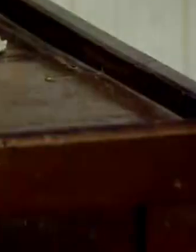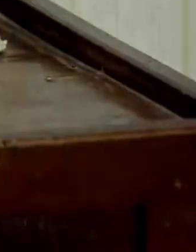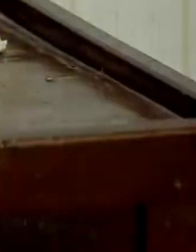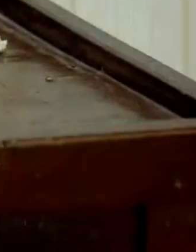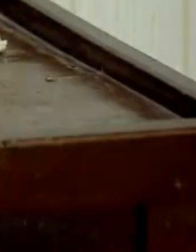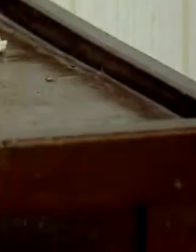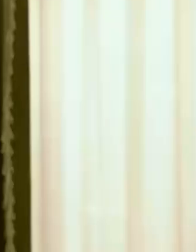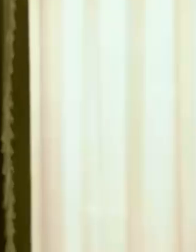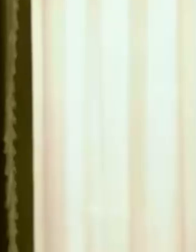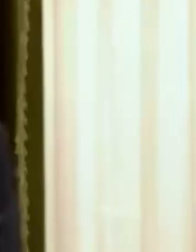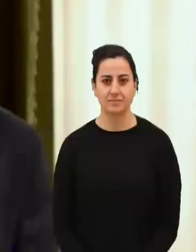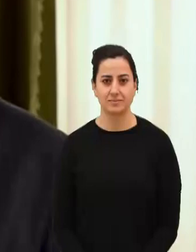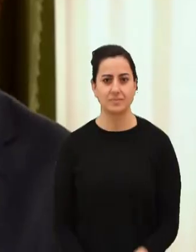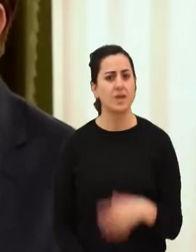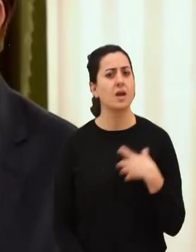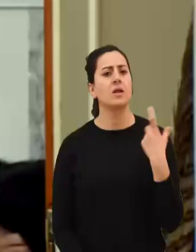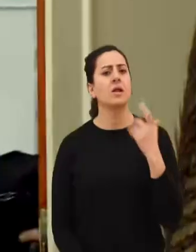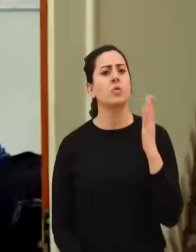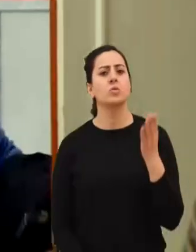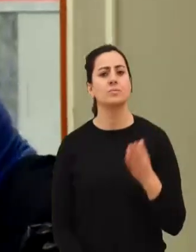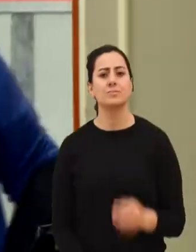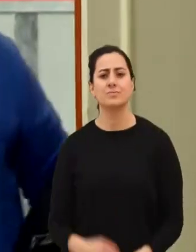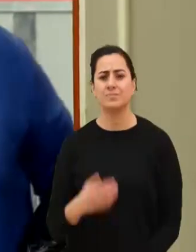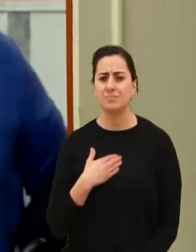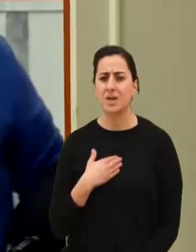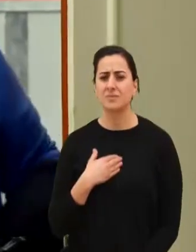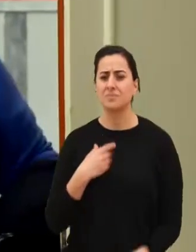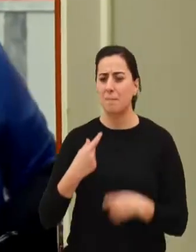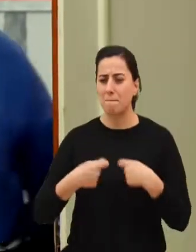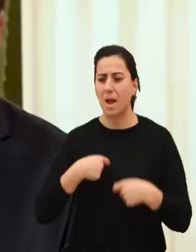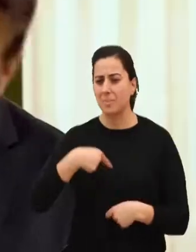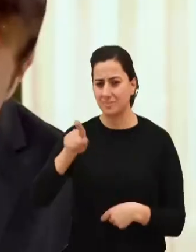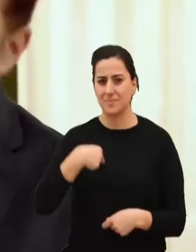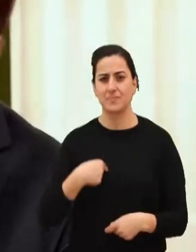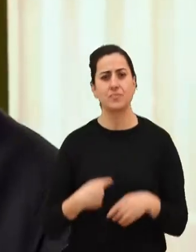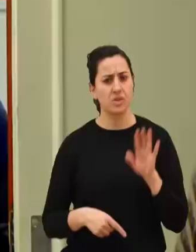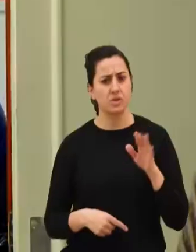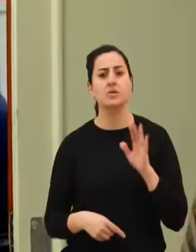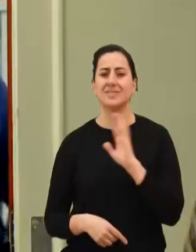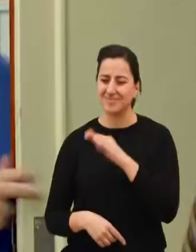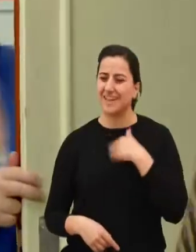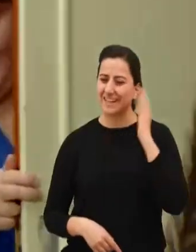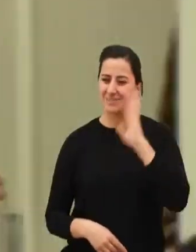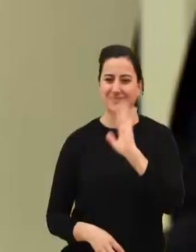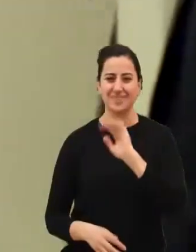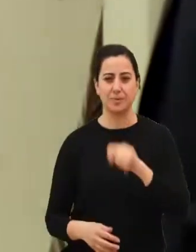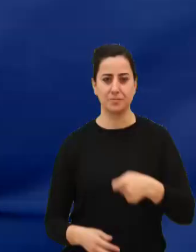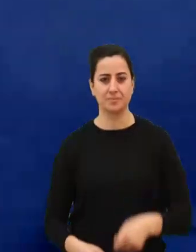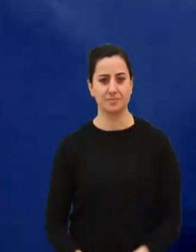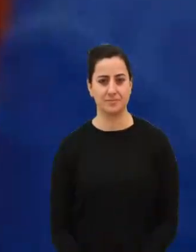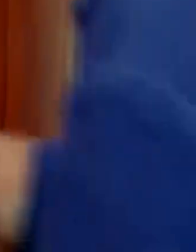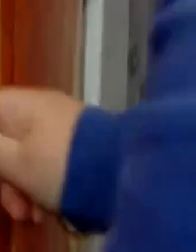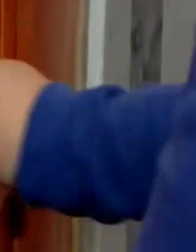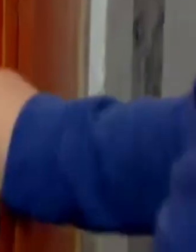Rukiye paltosuyla anahtarı aldı. Anne nereye? Ben bir bakkala gidip geleyim hemen. Ben giderim. Yok yok, ben gittim bile. Hoşça kal. Hadi bay bay.